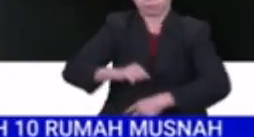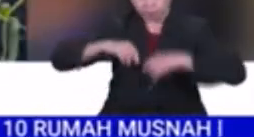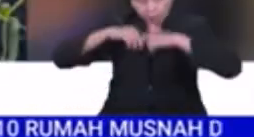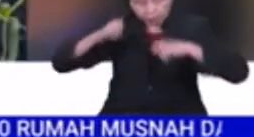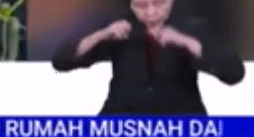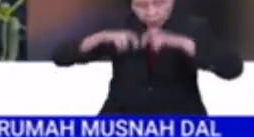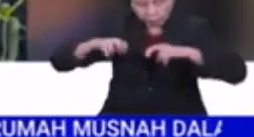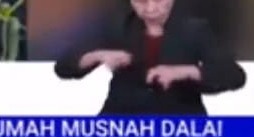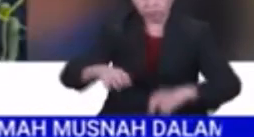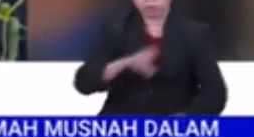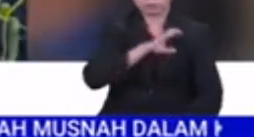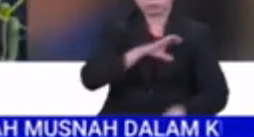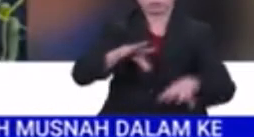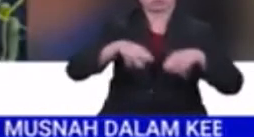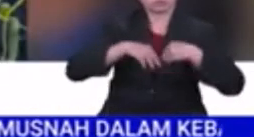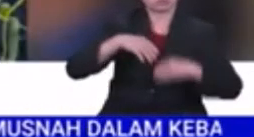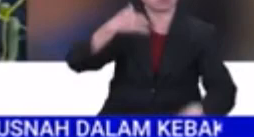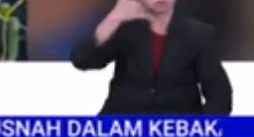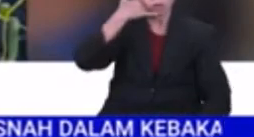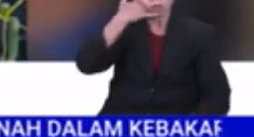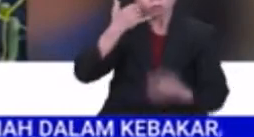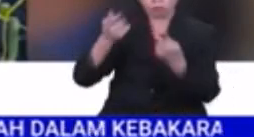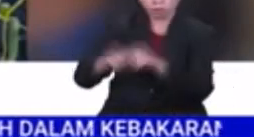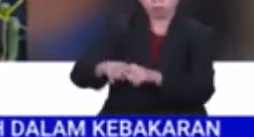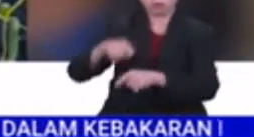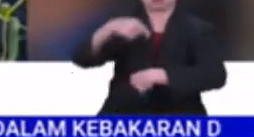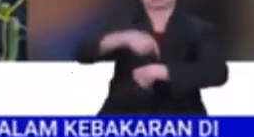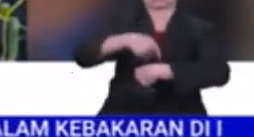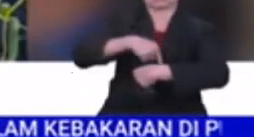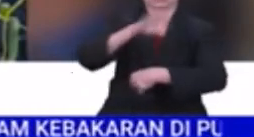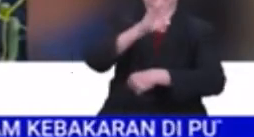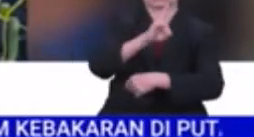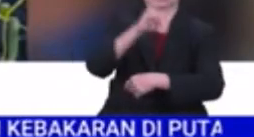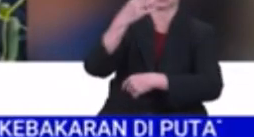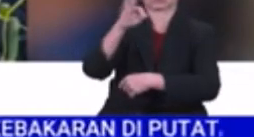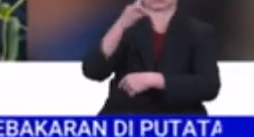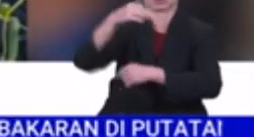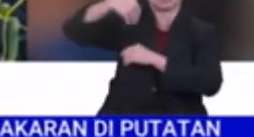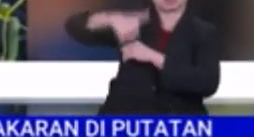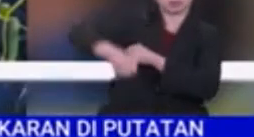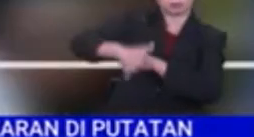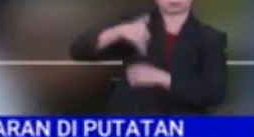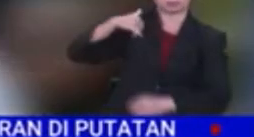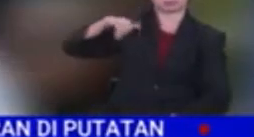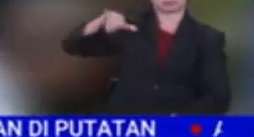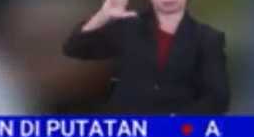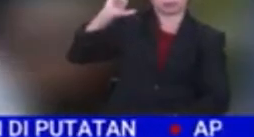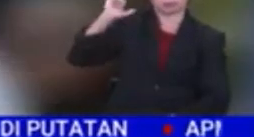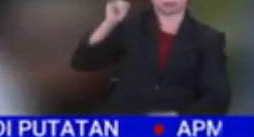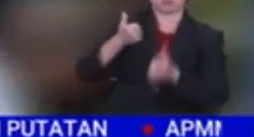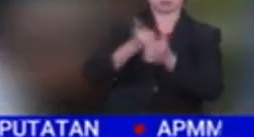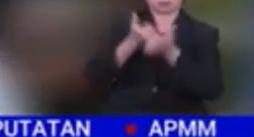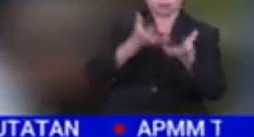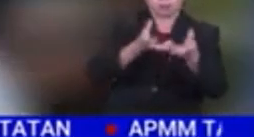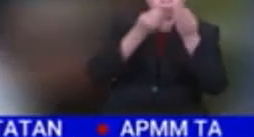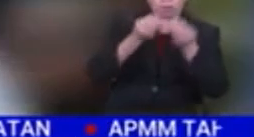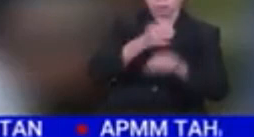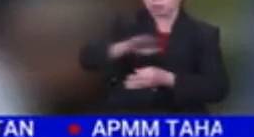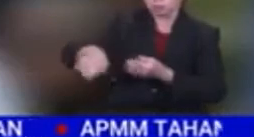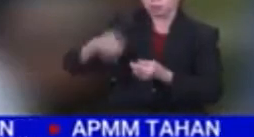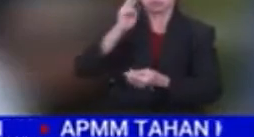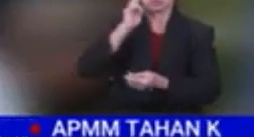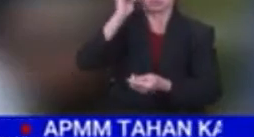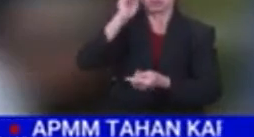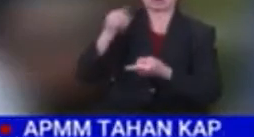Syaikh polisi menerima maklumat berhubung kejadian itu kira-kira 07.00 19 semalam semalam berdasarkan maklumat kesemua